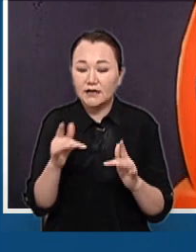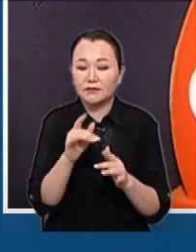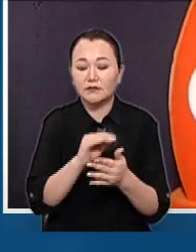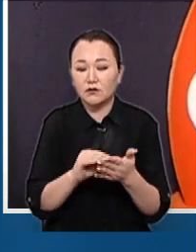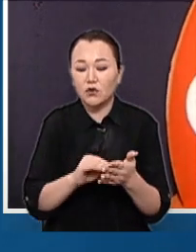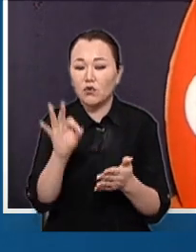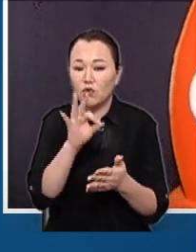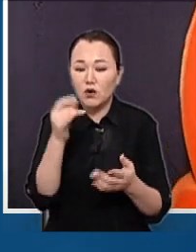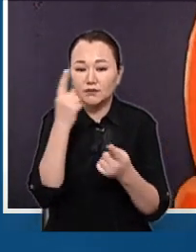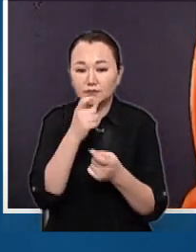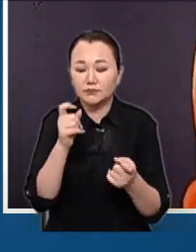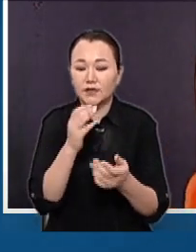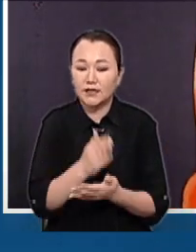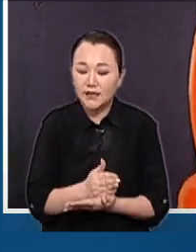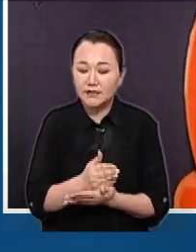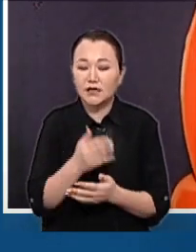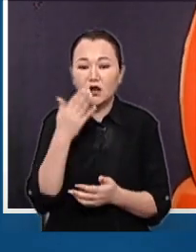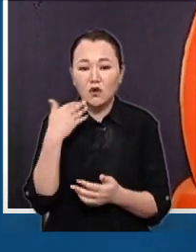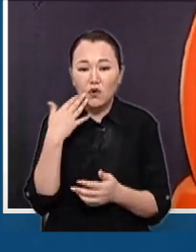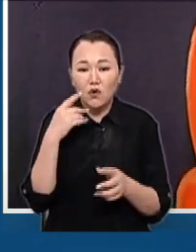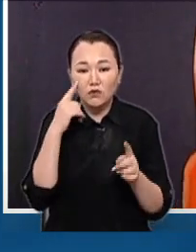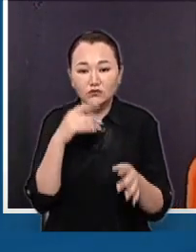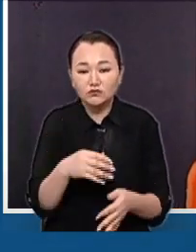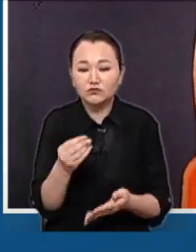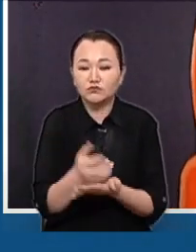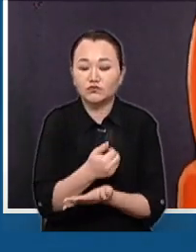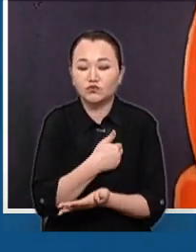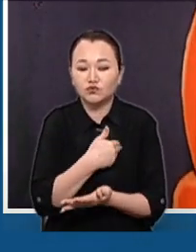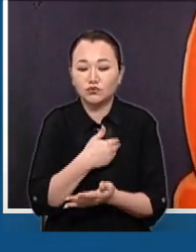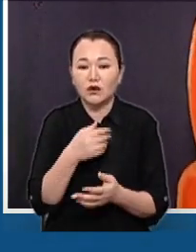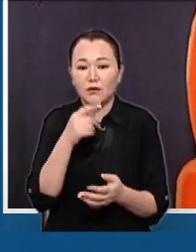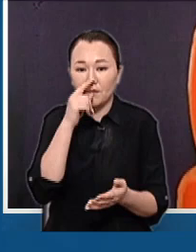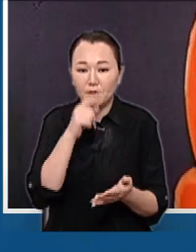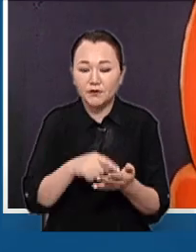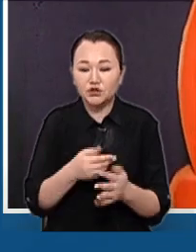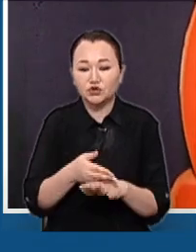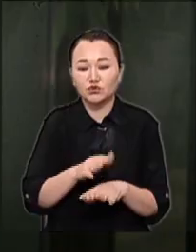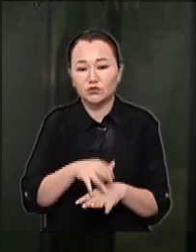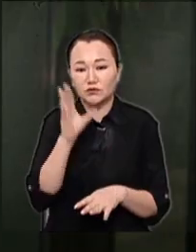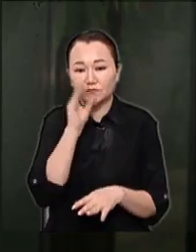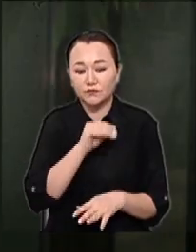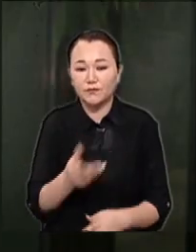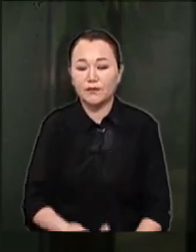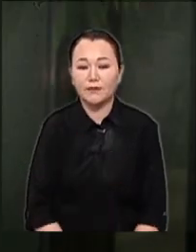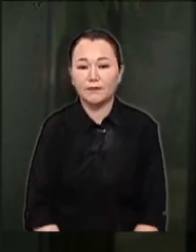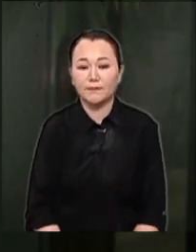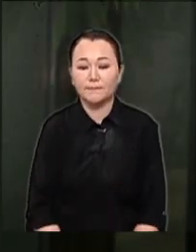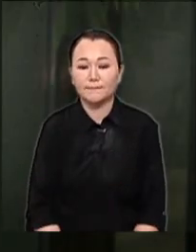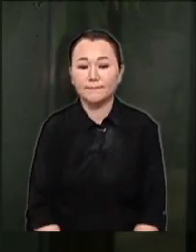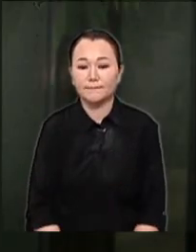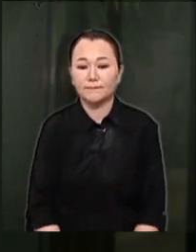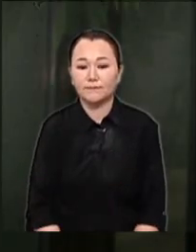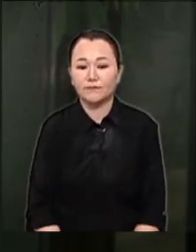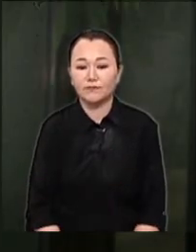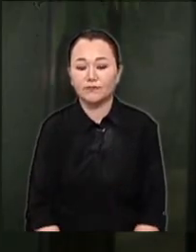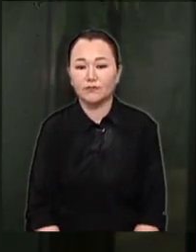жөнінде ескертпе жазылған. Сондықтан оңай олжаға кенелемін деп оңбай алданып қалуыңыз да әбден мүмкін. Бауыржан Жақсымбет, Ринат